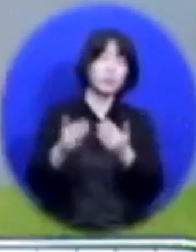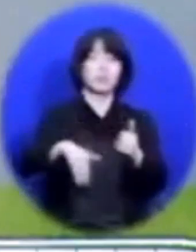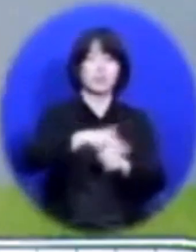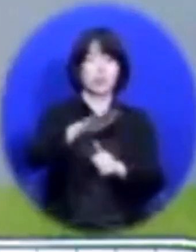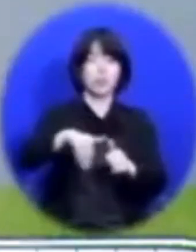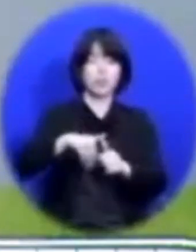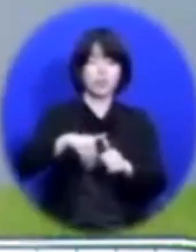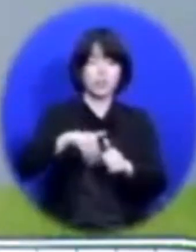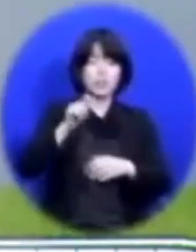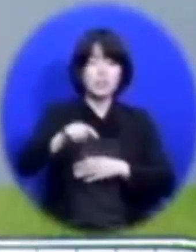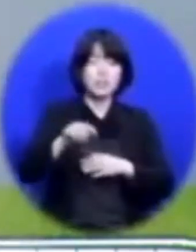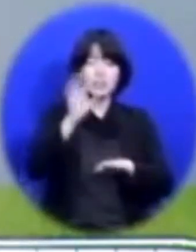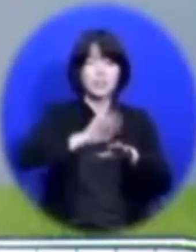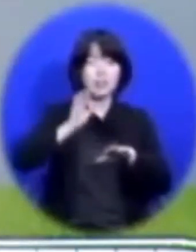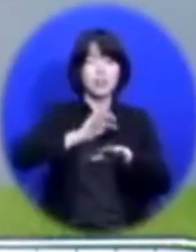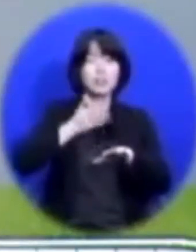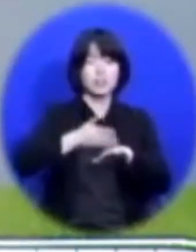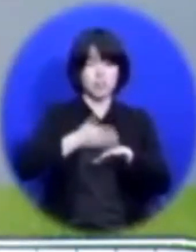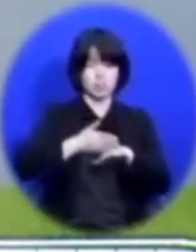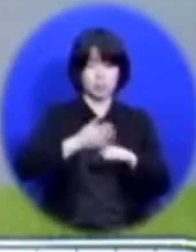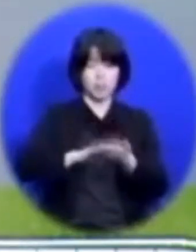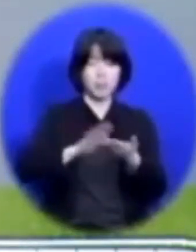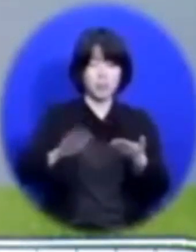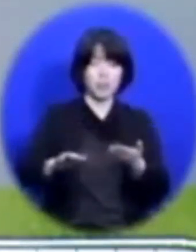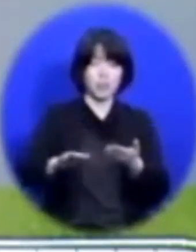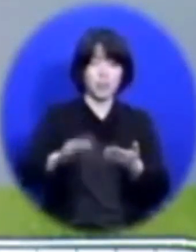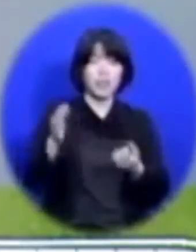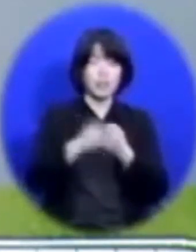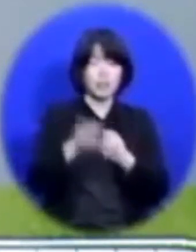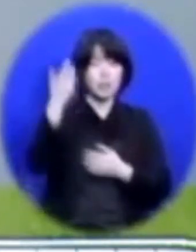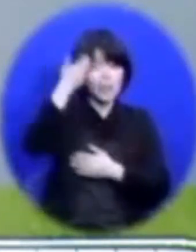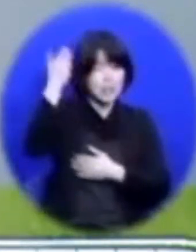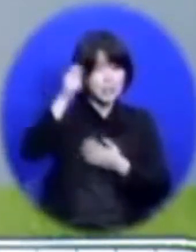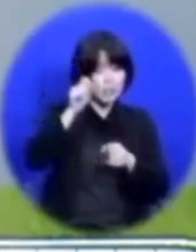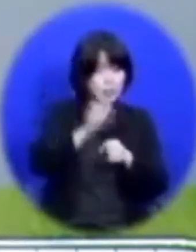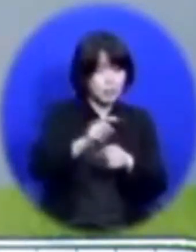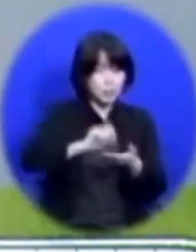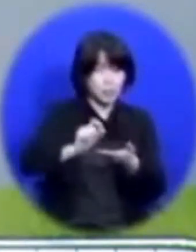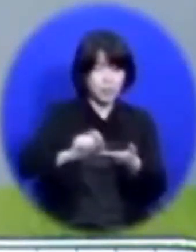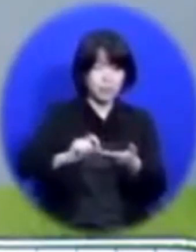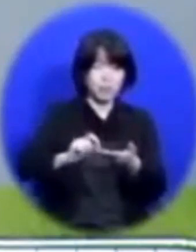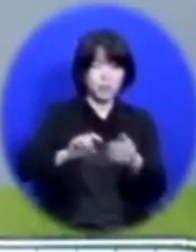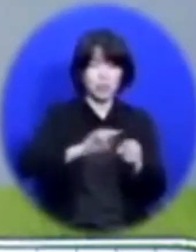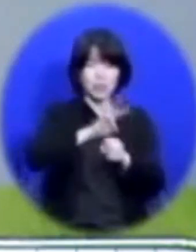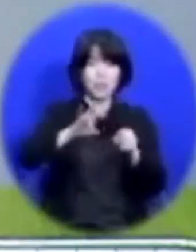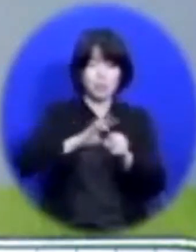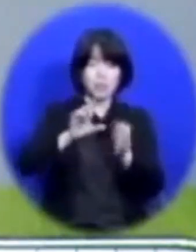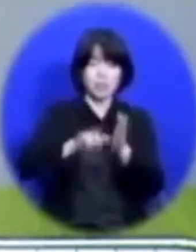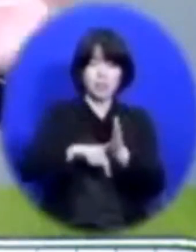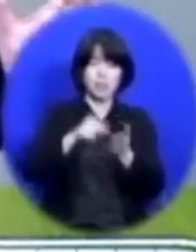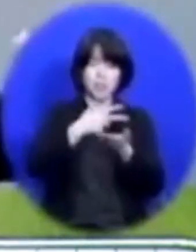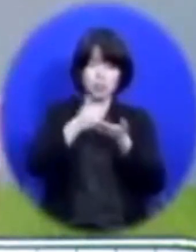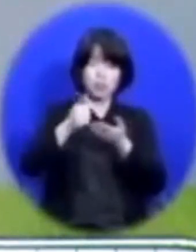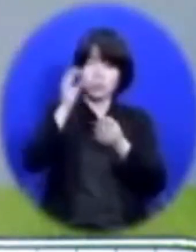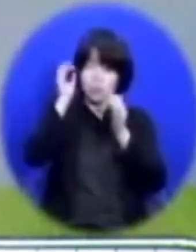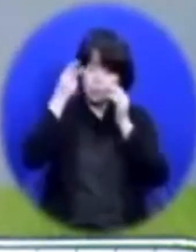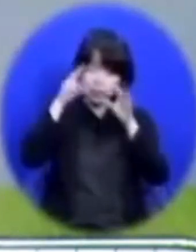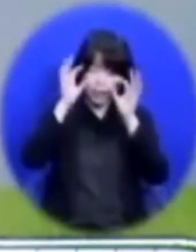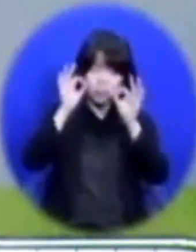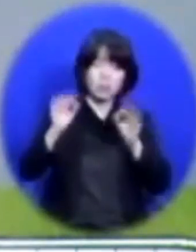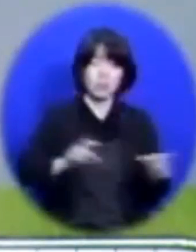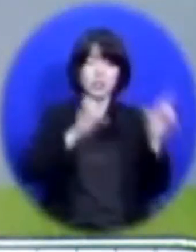모든상황은 그것을위한예행연습입니다.그렇기때문에저는 여러분에게영적일기를쓰고하루24시간내내 예수님께시선을고정하고살라고말씀드리는것입니다